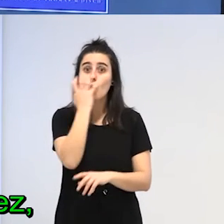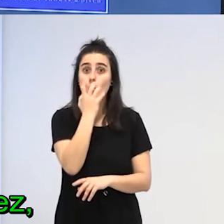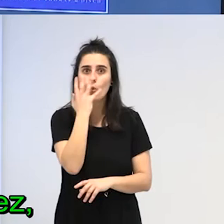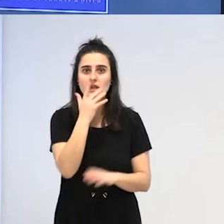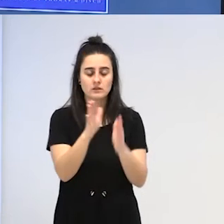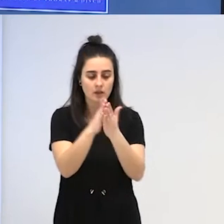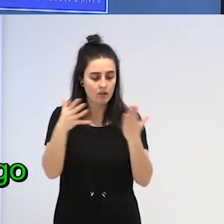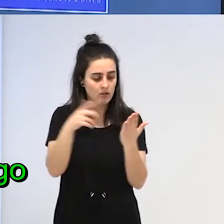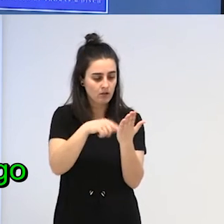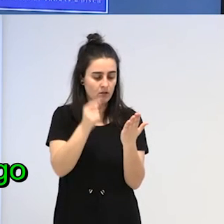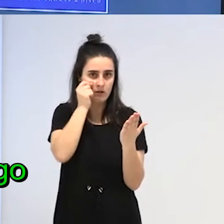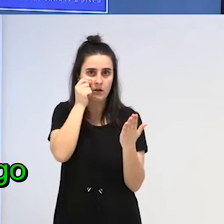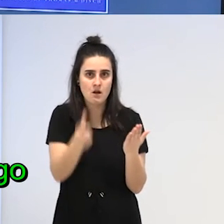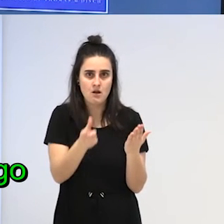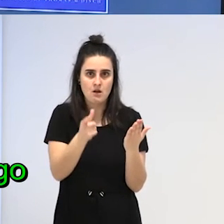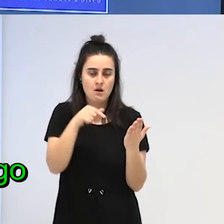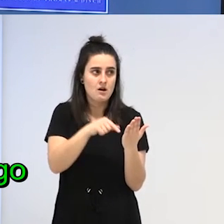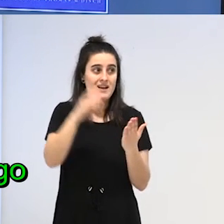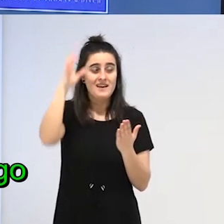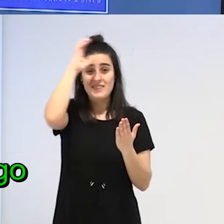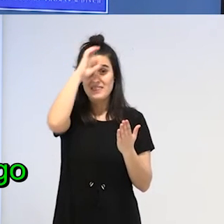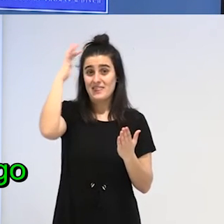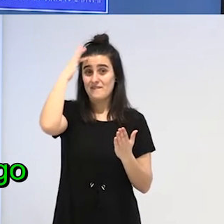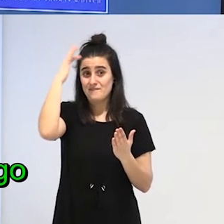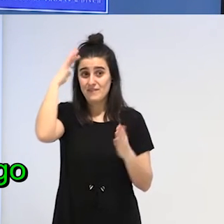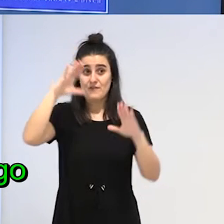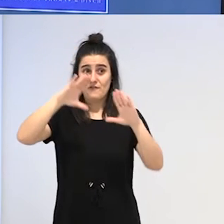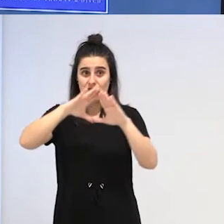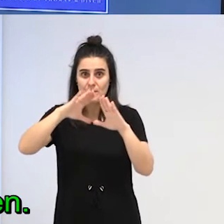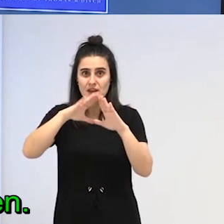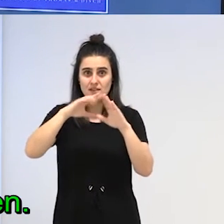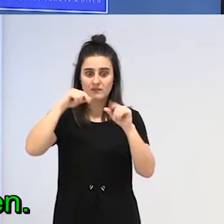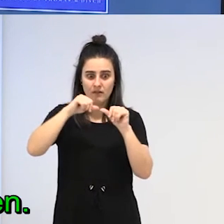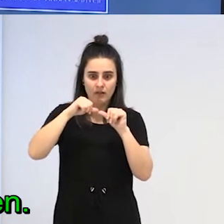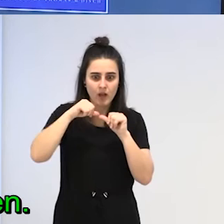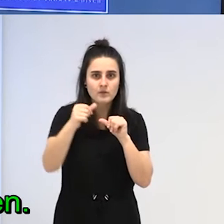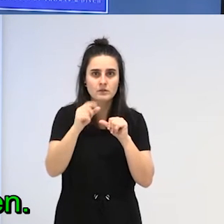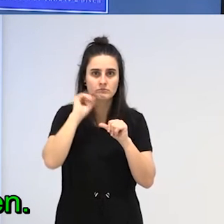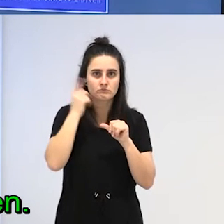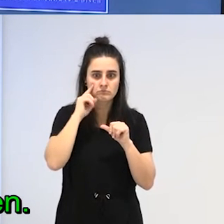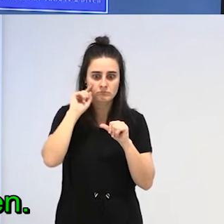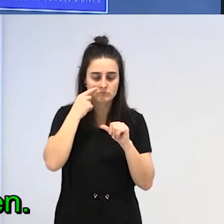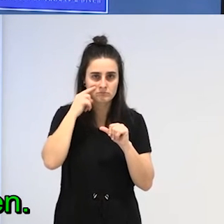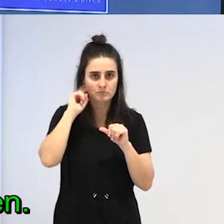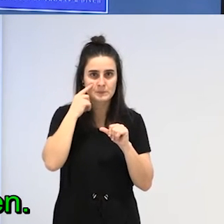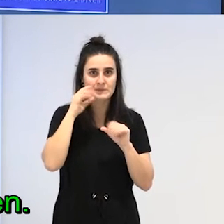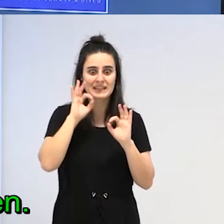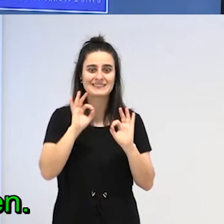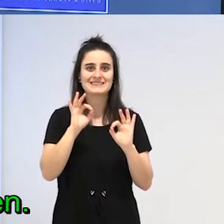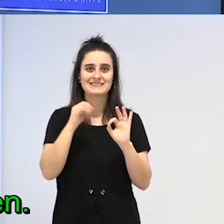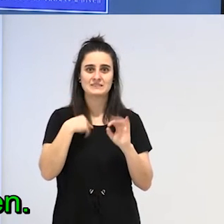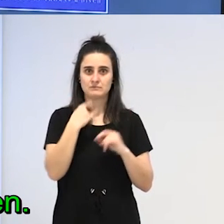deskubritu nuenez, ba, zientzia fikzio feminista gehiago deskubritu nuela, eta holan,